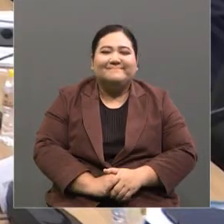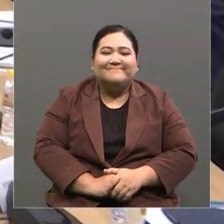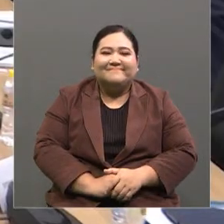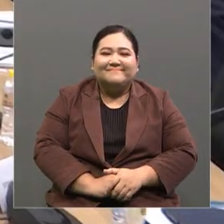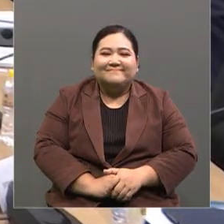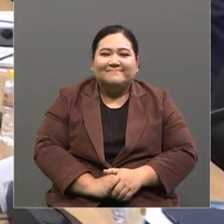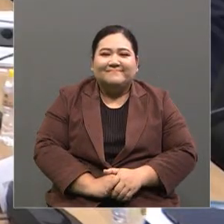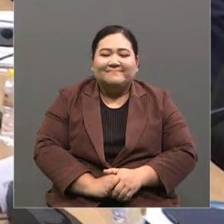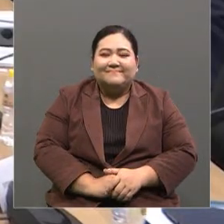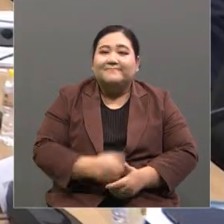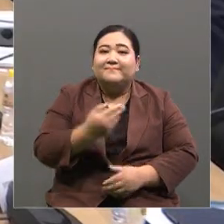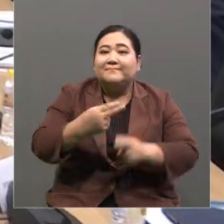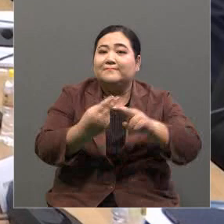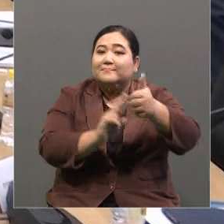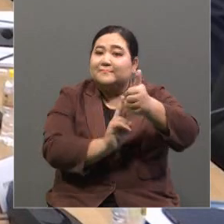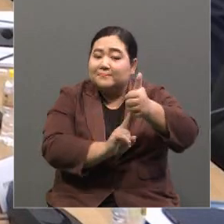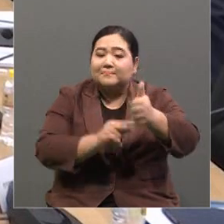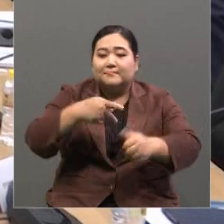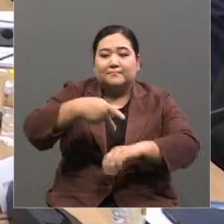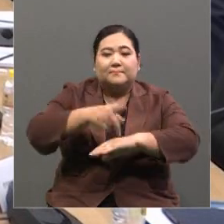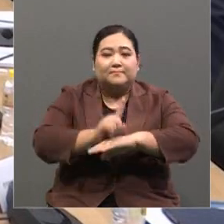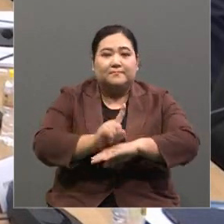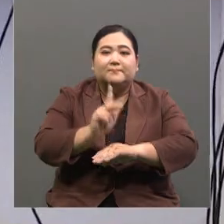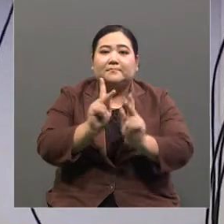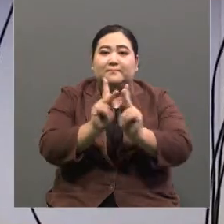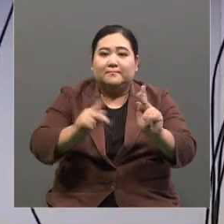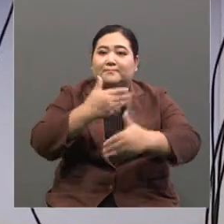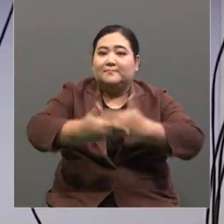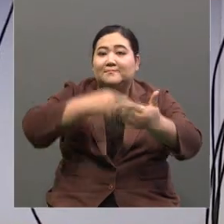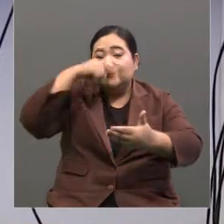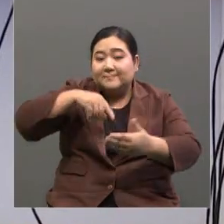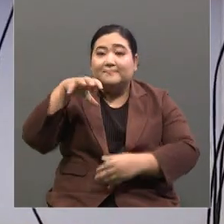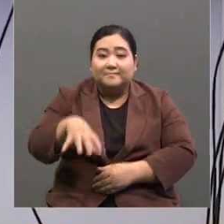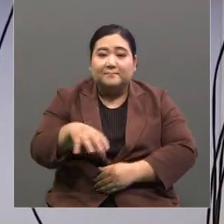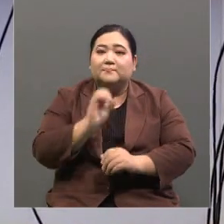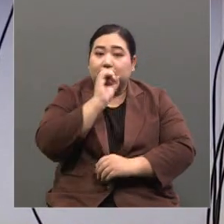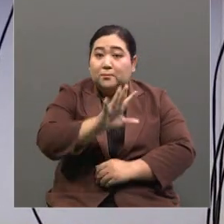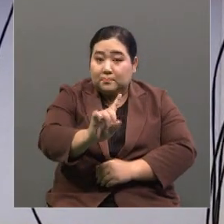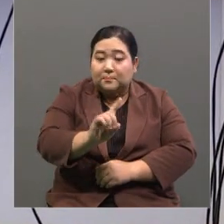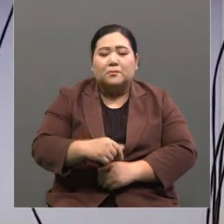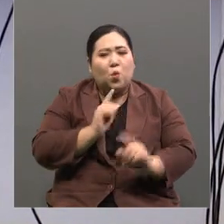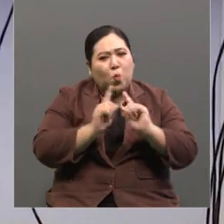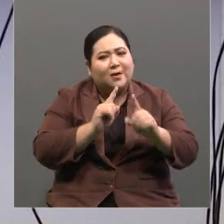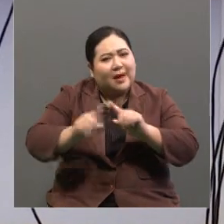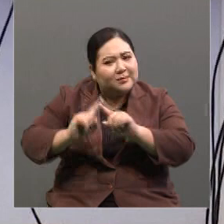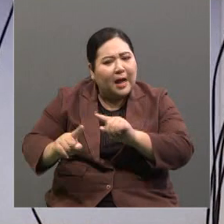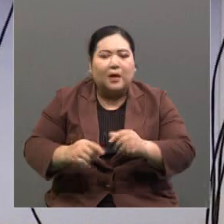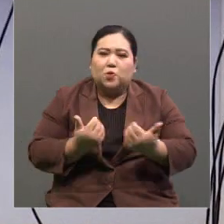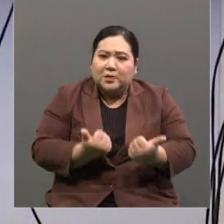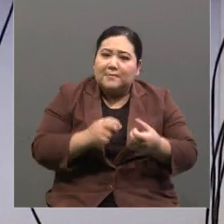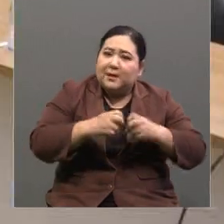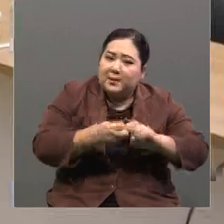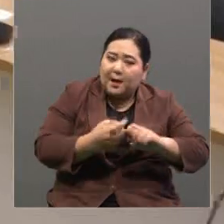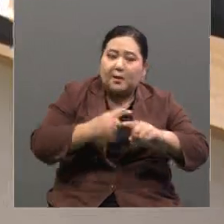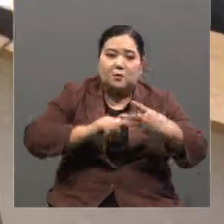ด้านนายพจน์อารามวัฒนานนท์รองประธานกรรมการหอการค้าไทยกล่าวว่าได้มีการหารือในหลายเรื่องทั้งสถานการณ์ปัจจุบันส